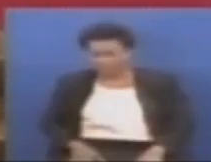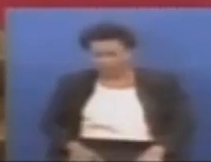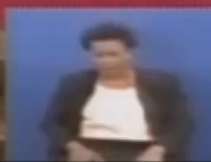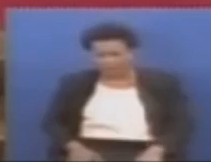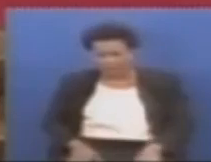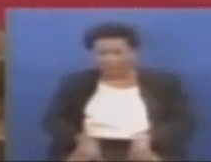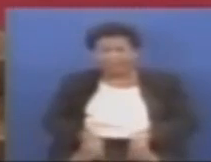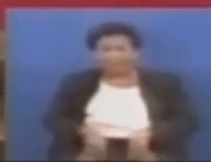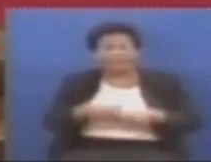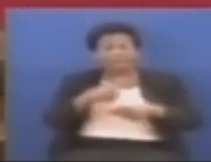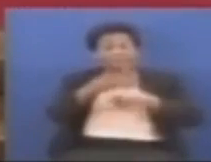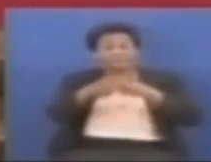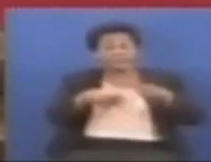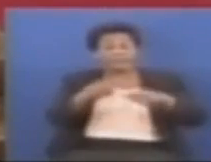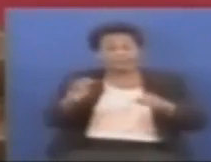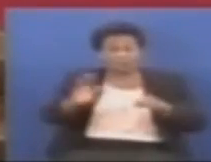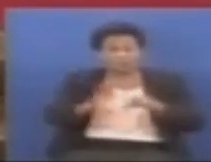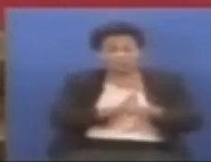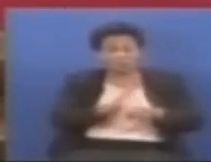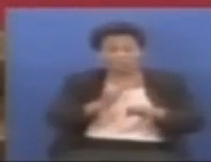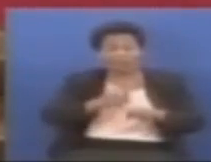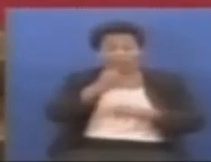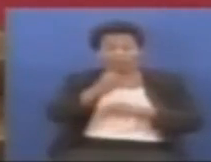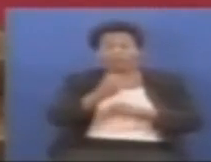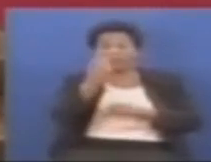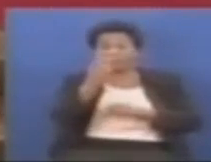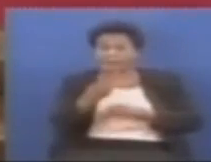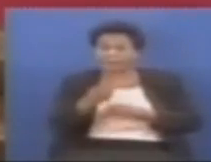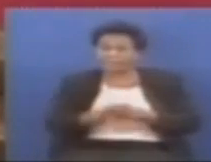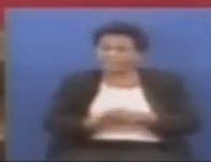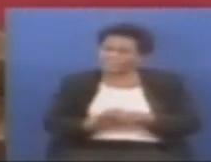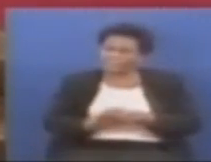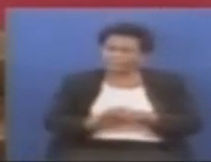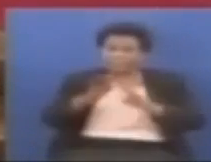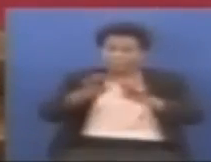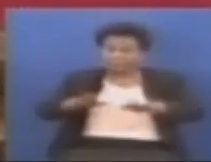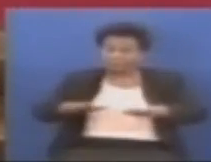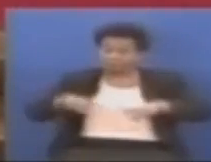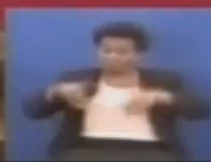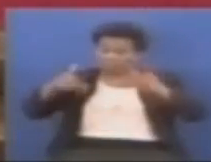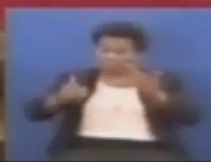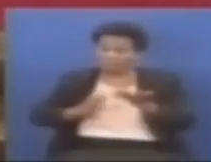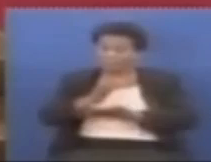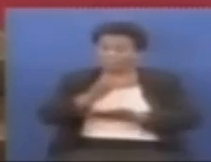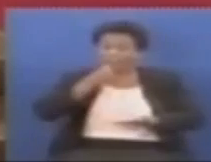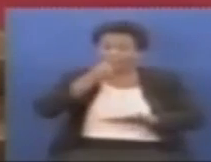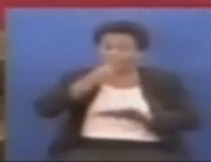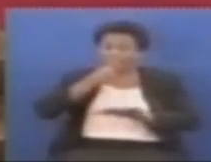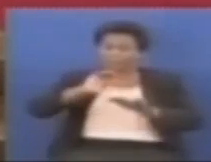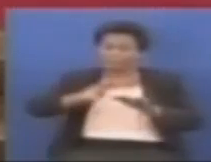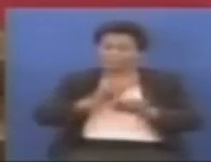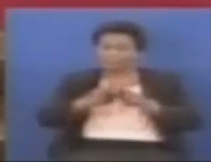Majibu ya maswali hayo, Mheshimiwa naibu waziri nishati, tafadhali.